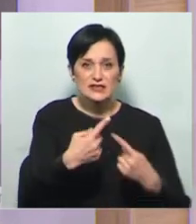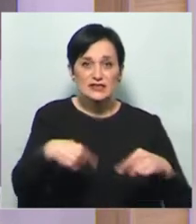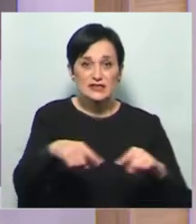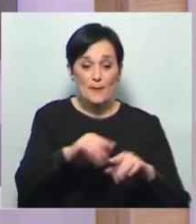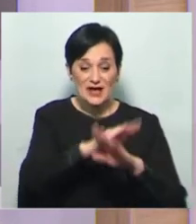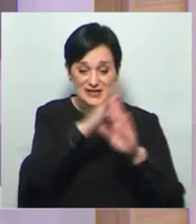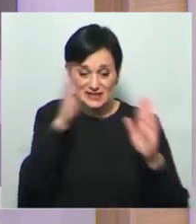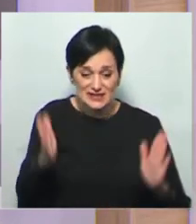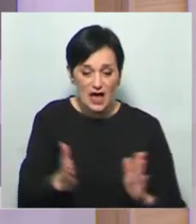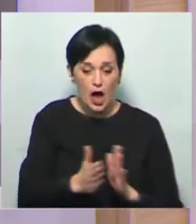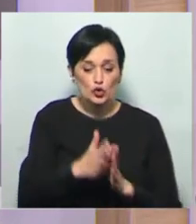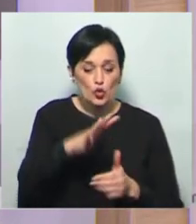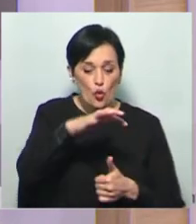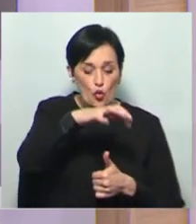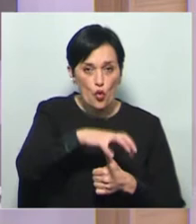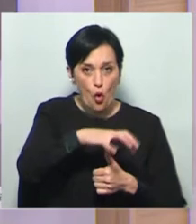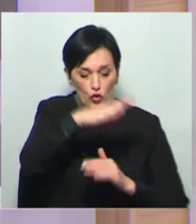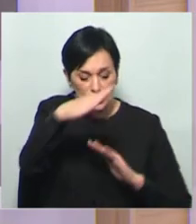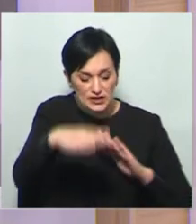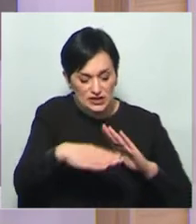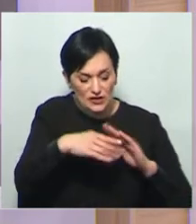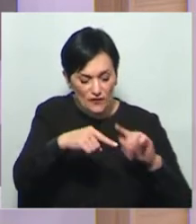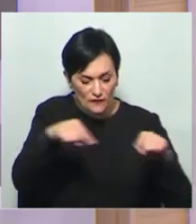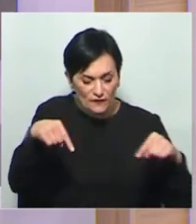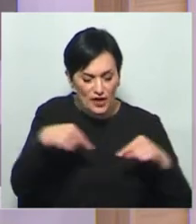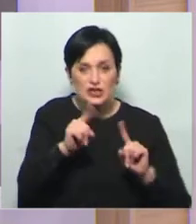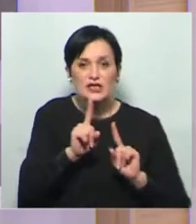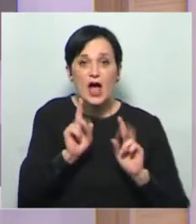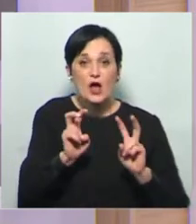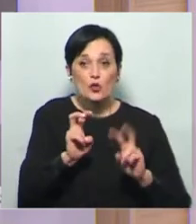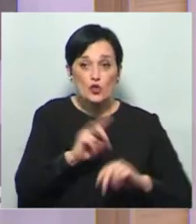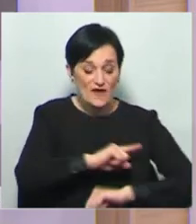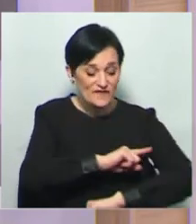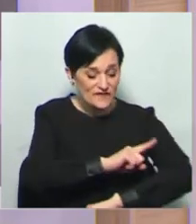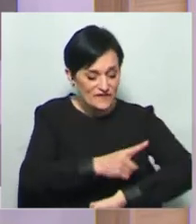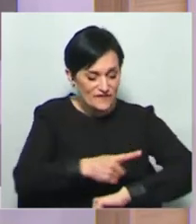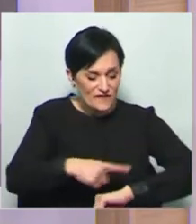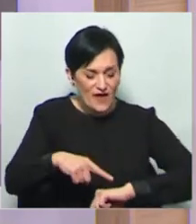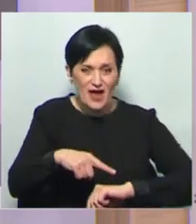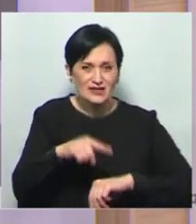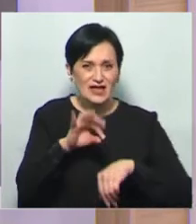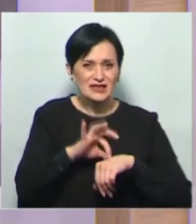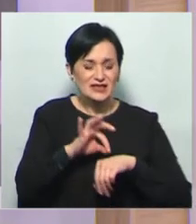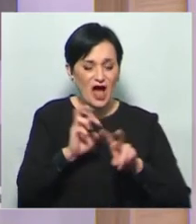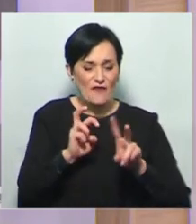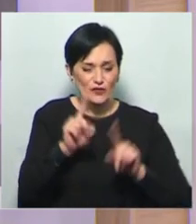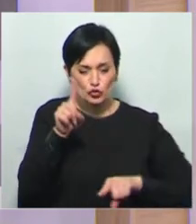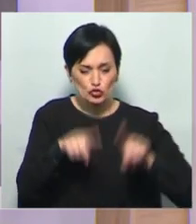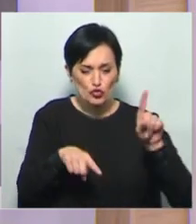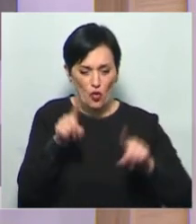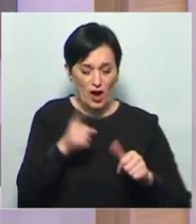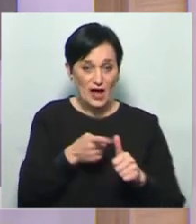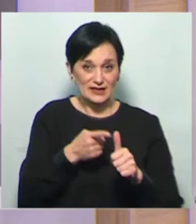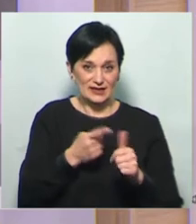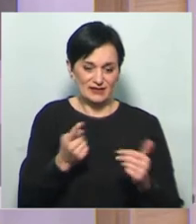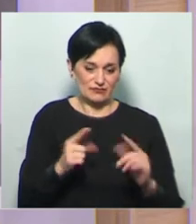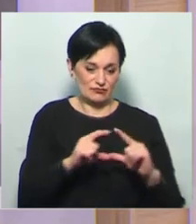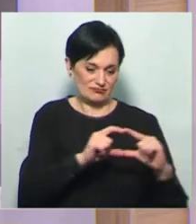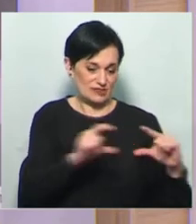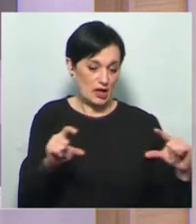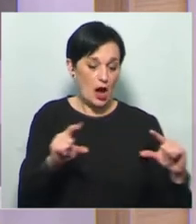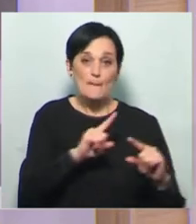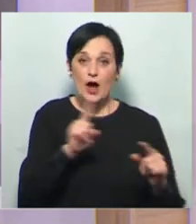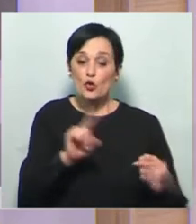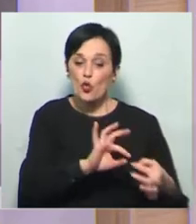საერთო კოლგის ქვეშ, რა იგულისხმება, იმიტომ რომ ვენების დაავადება მაინც ზოგადია და კრებითი სახელია, მაგრამ აქვს